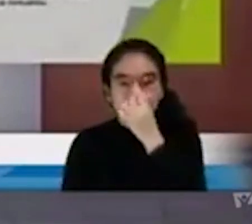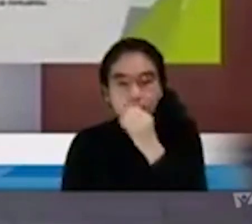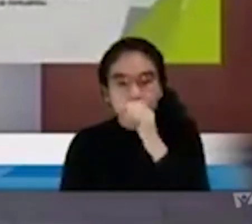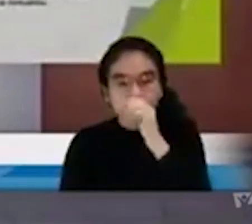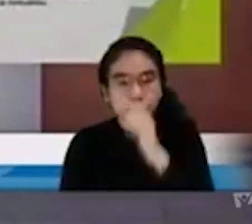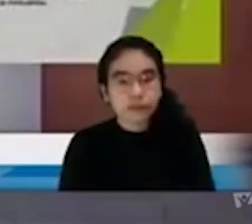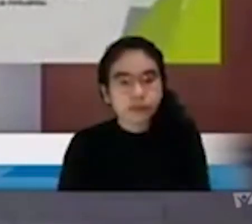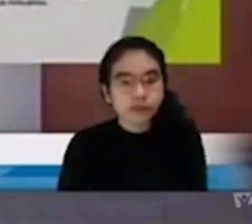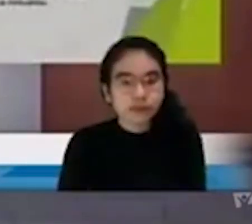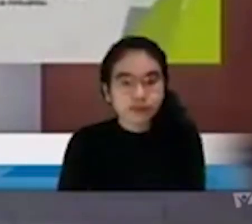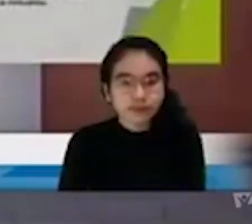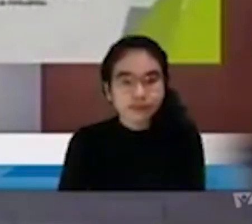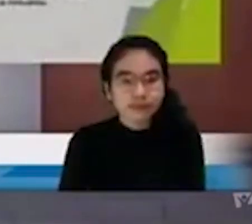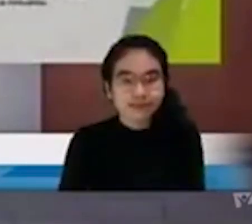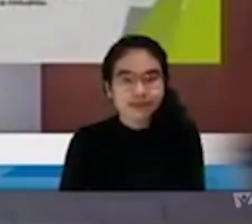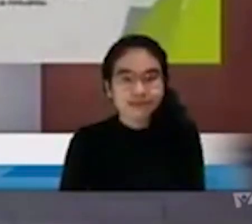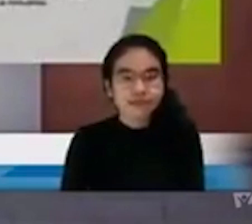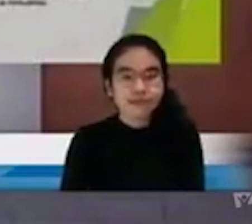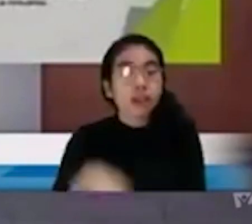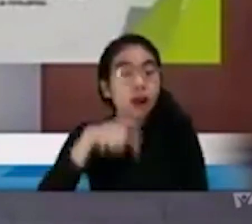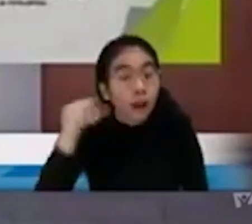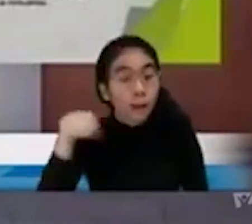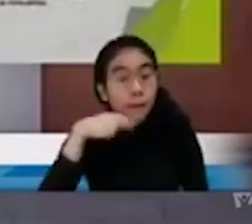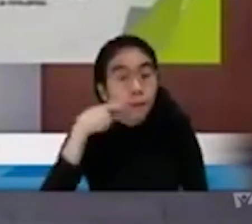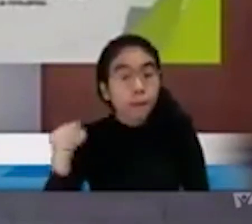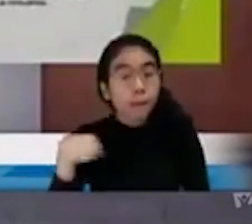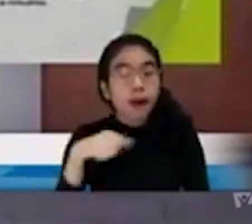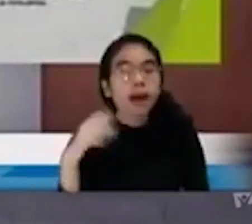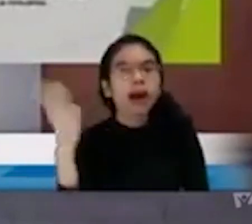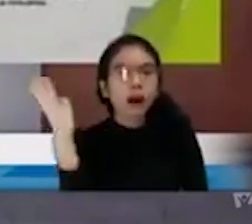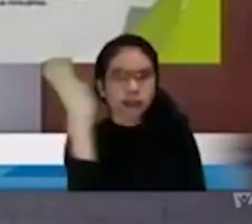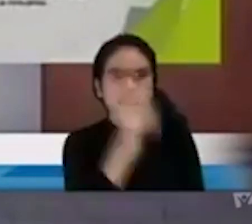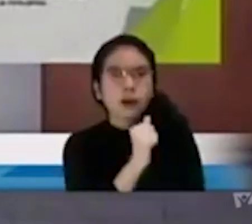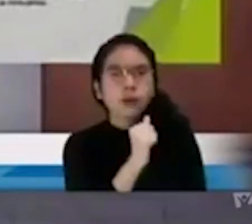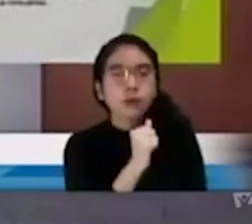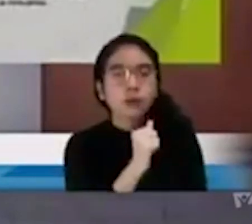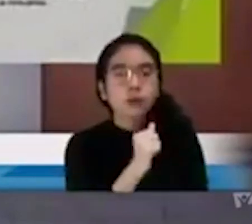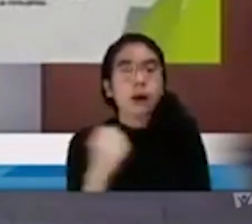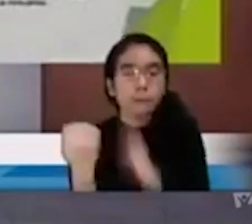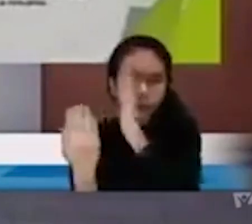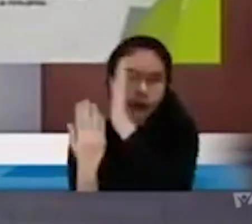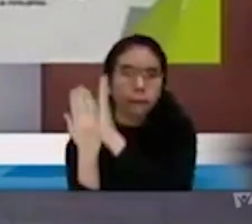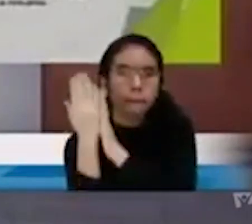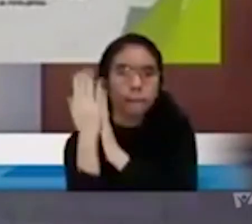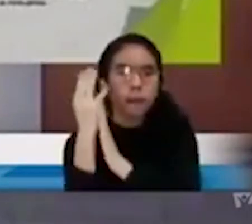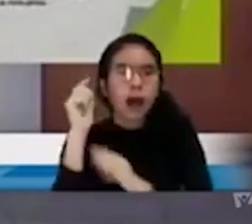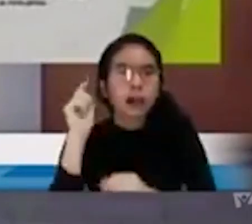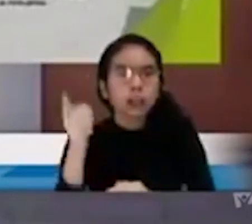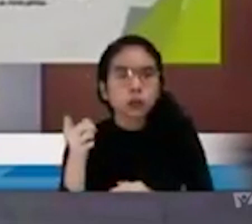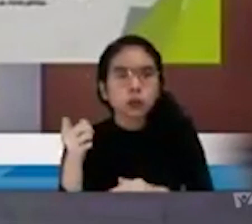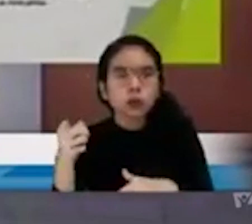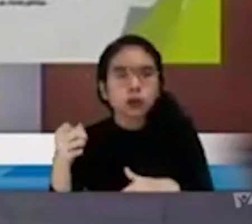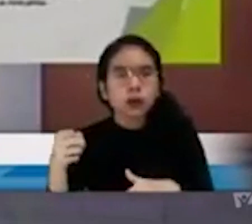menyadari bahwa perkembangan pencapaian hanya karena anugerah dan kasih